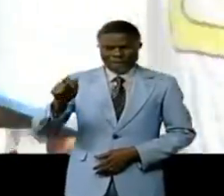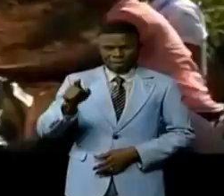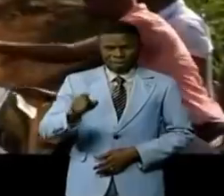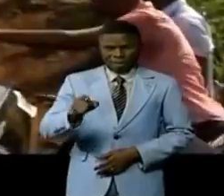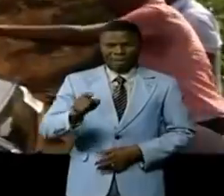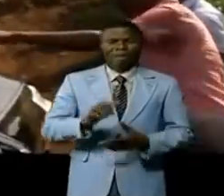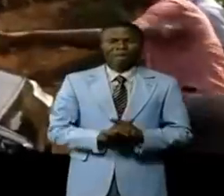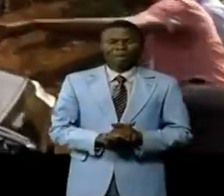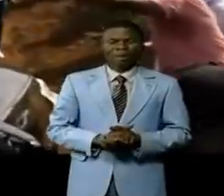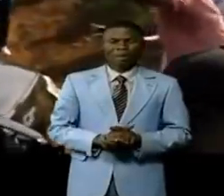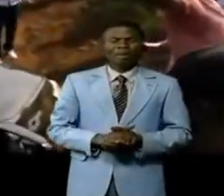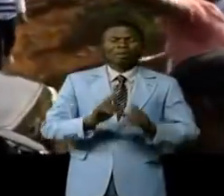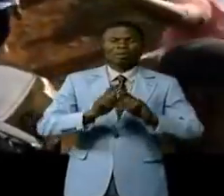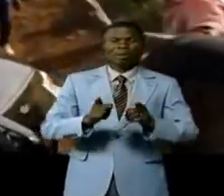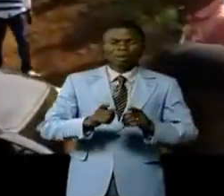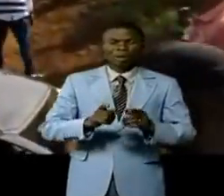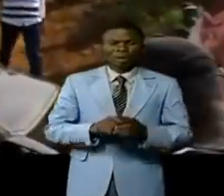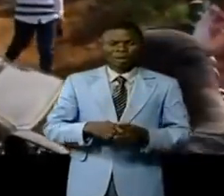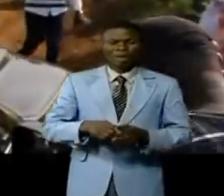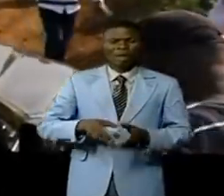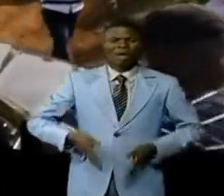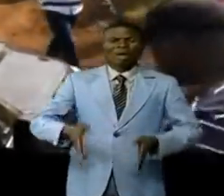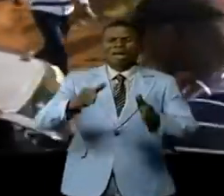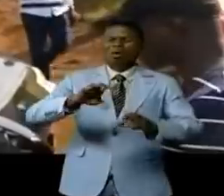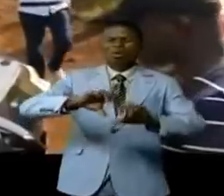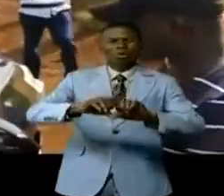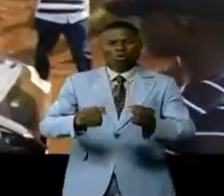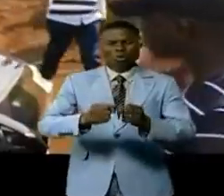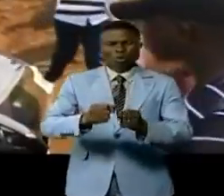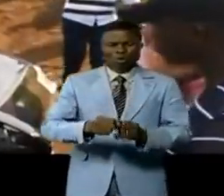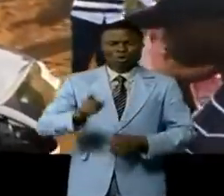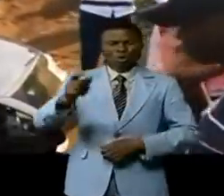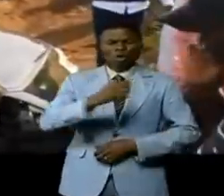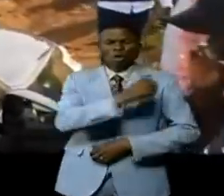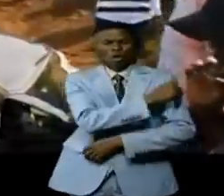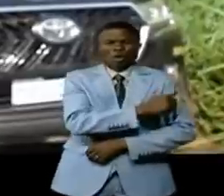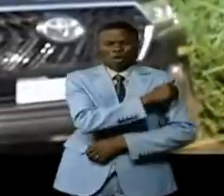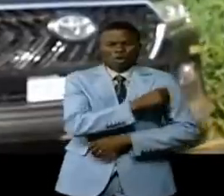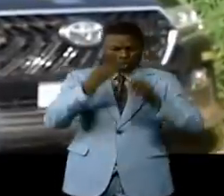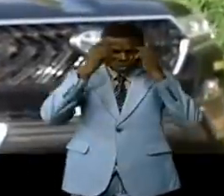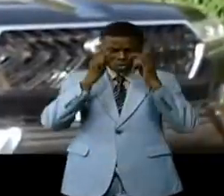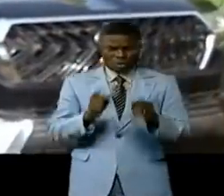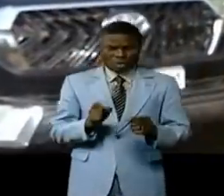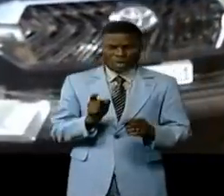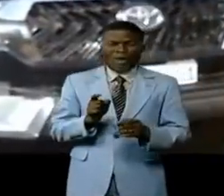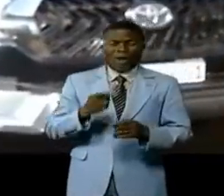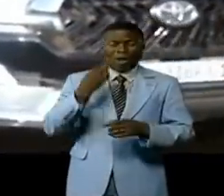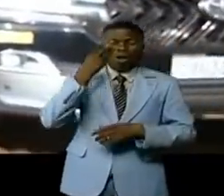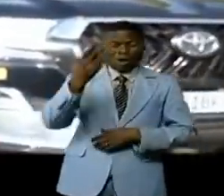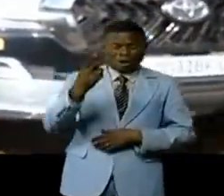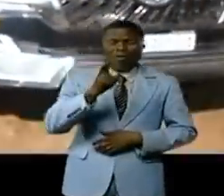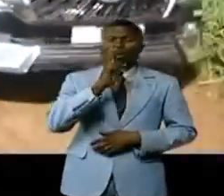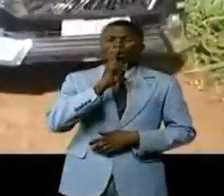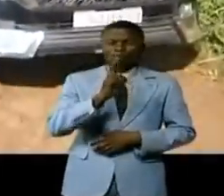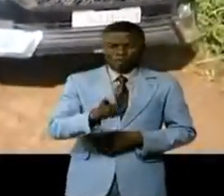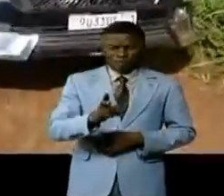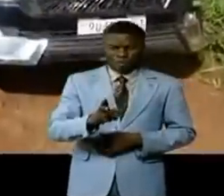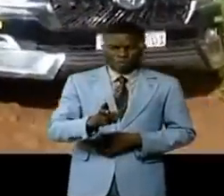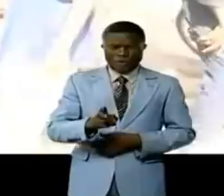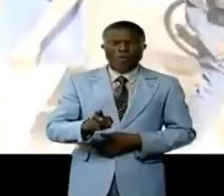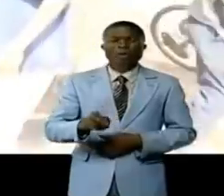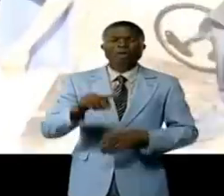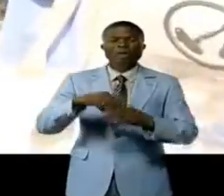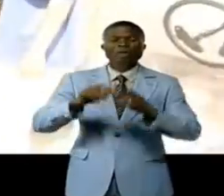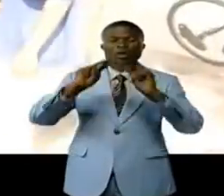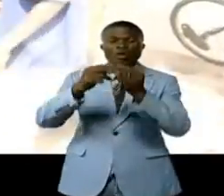l'Omami. Malgré le mauvais état des routes, Augustin Kabuya était déterminé à palper la réalité de son parti